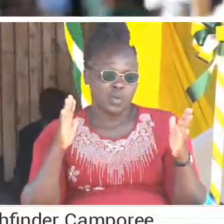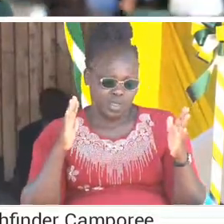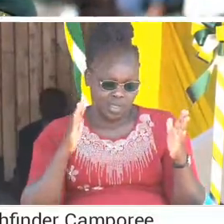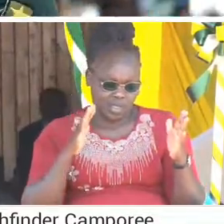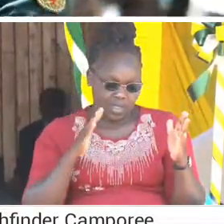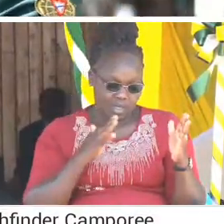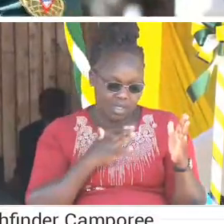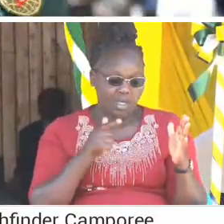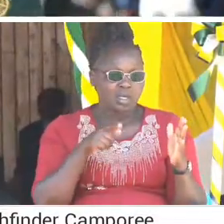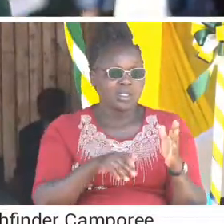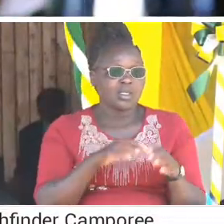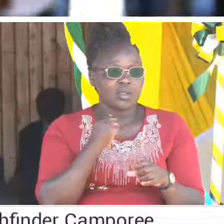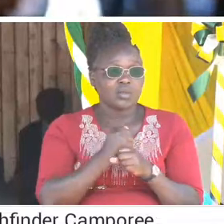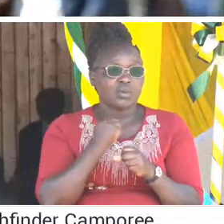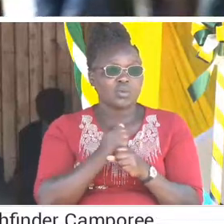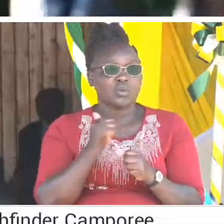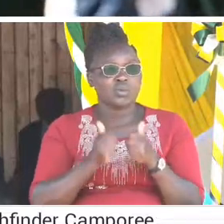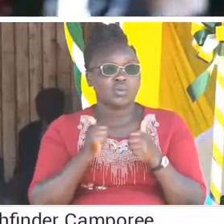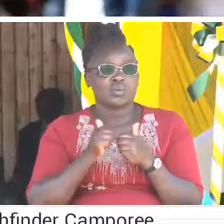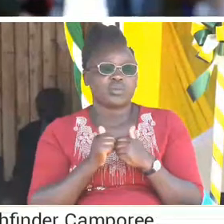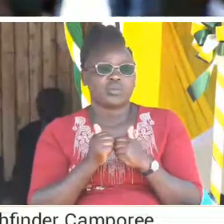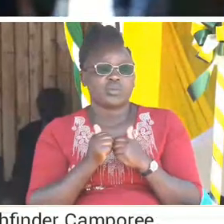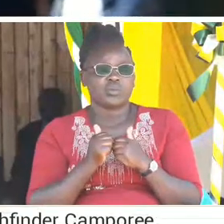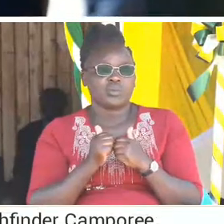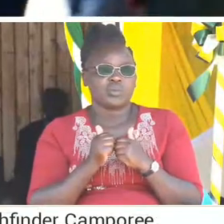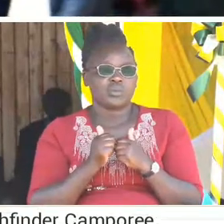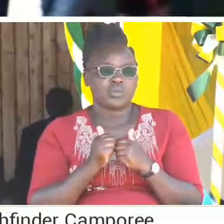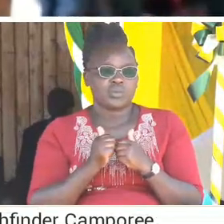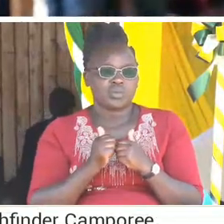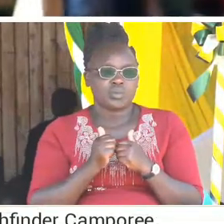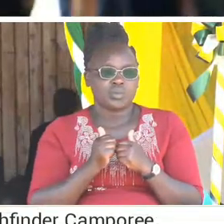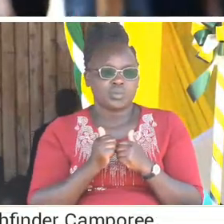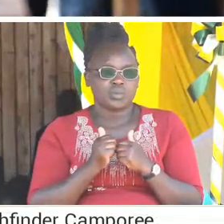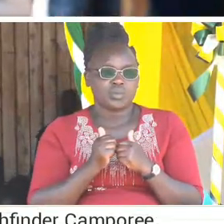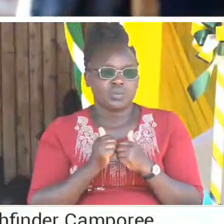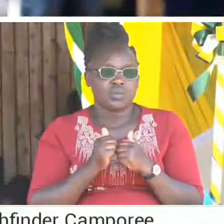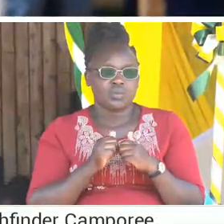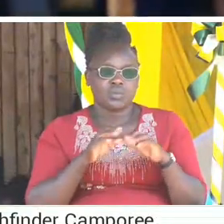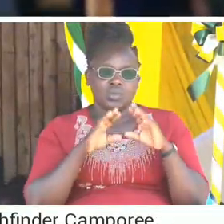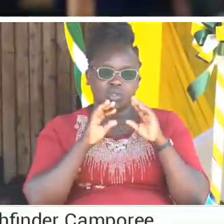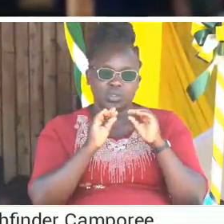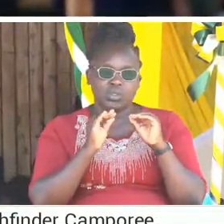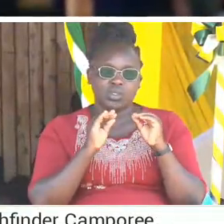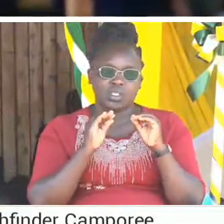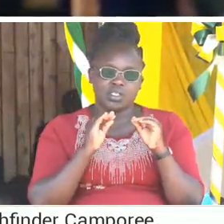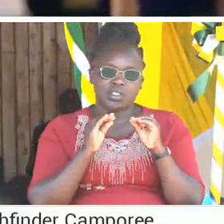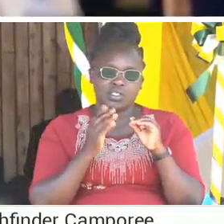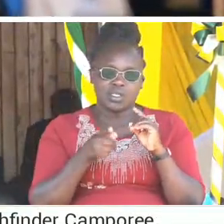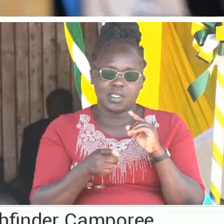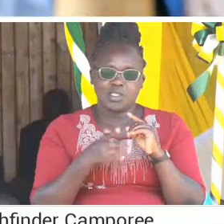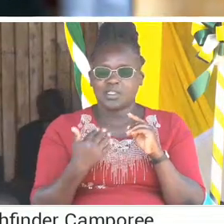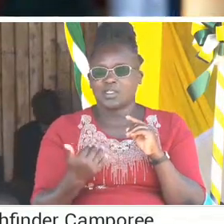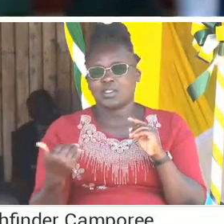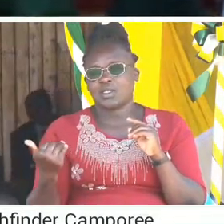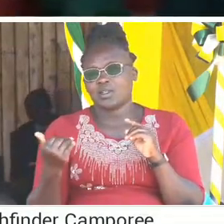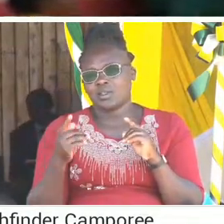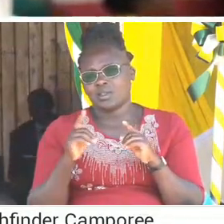ya kuwafundisha vijana wetu kufanya kile ambacho ni lazima wafanye ili wafike pale ambapo wanatamani kuwa.